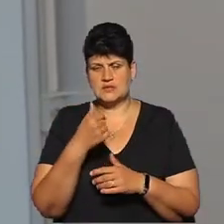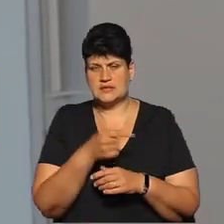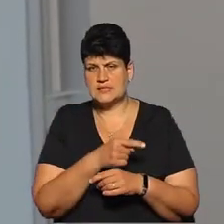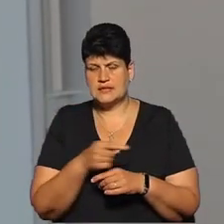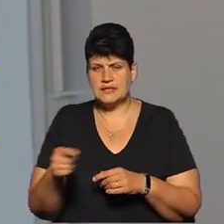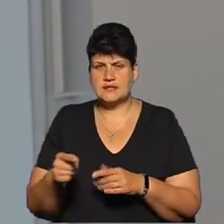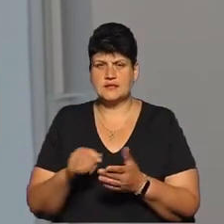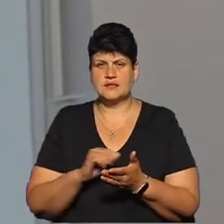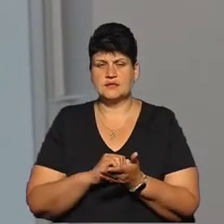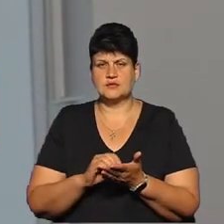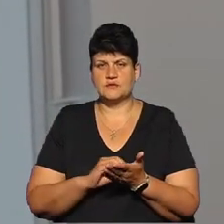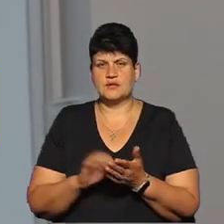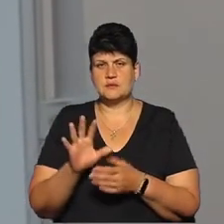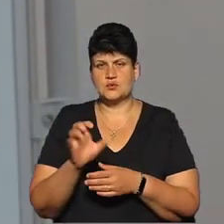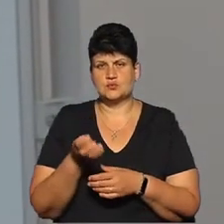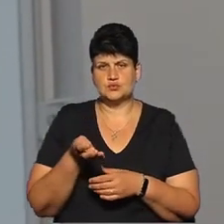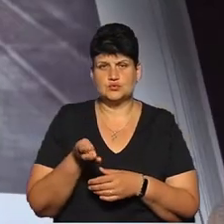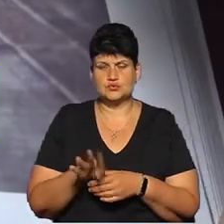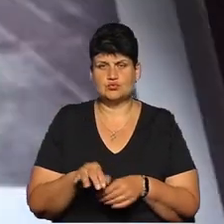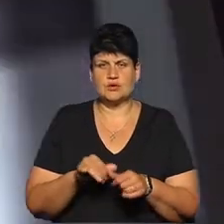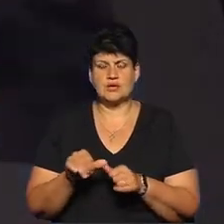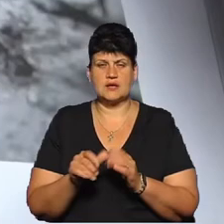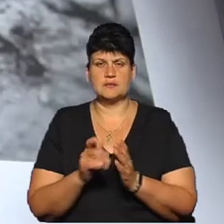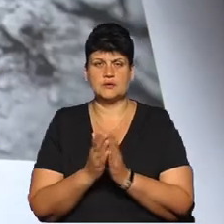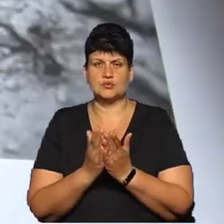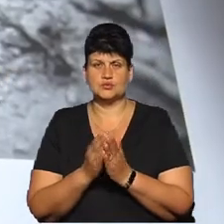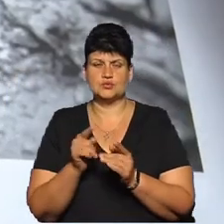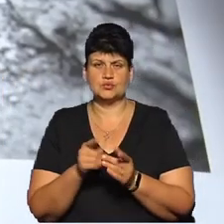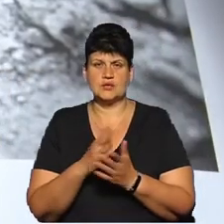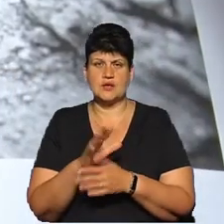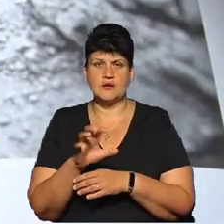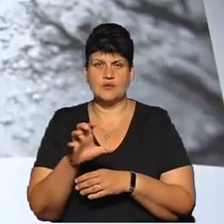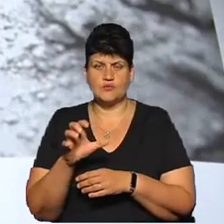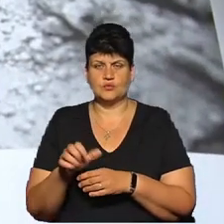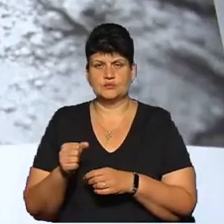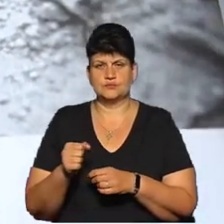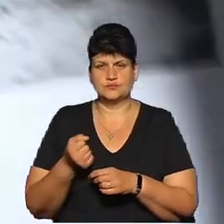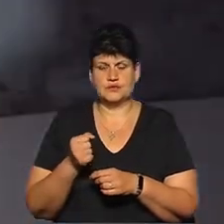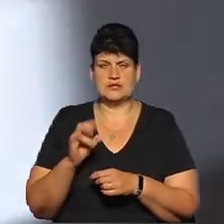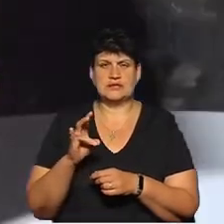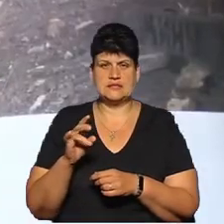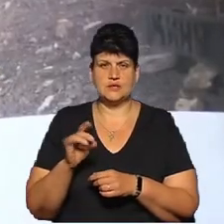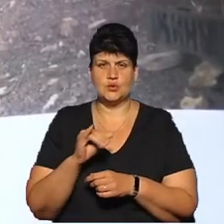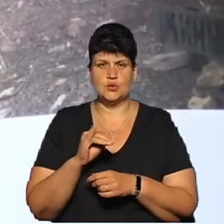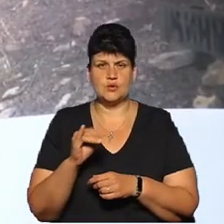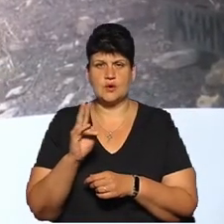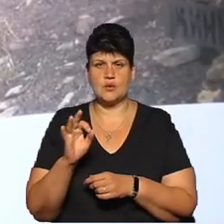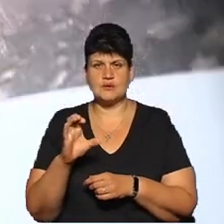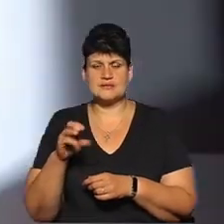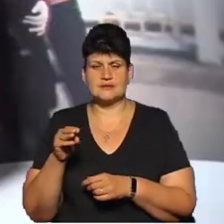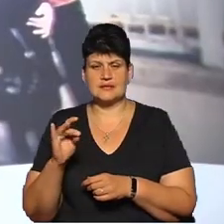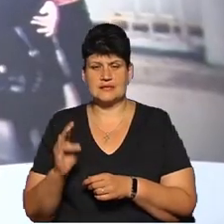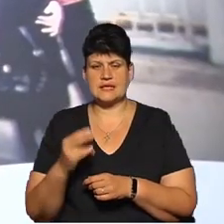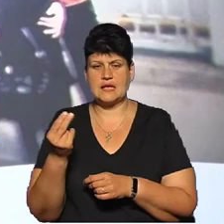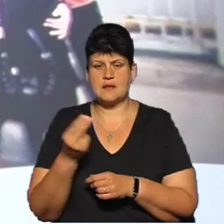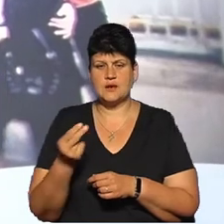тиражем 500 примірників. Крім поезії, тут також фотографії бойового побратима Назара Юрія Костини та малюнки українського блогера